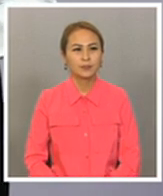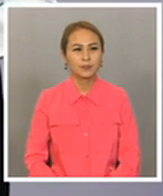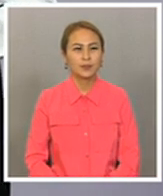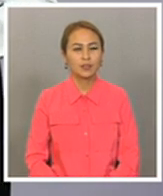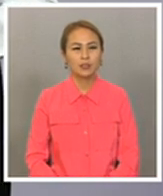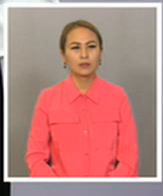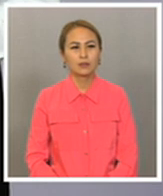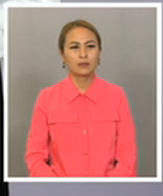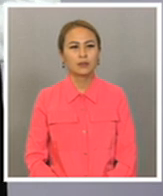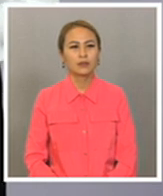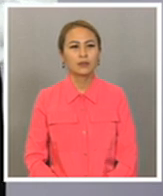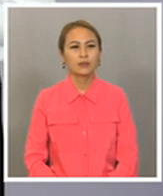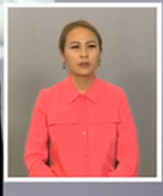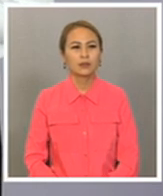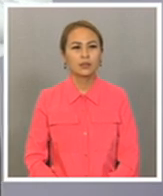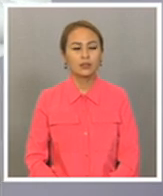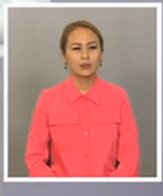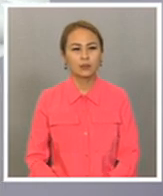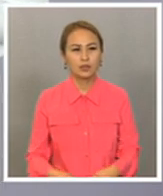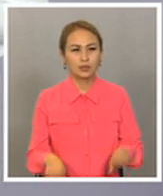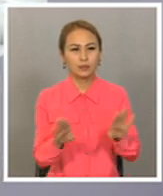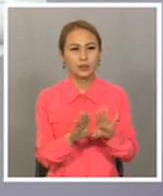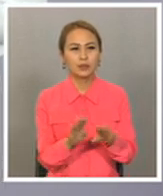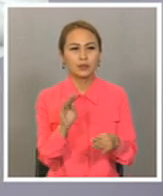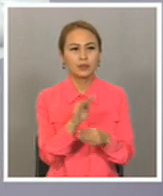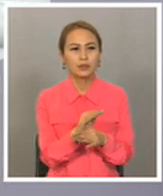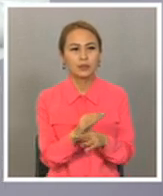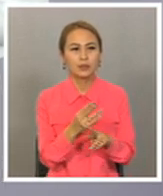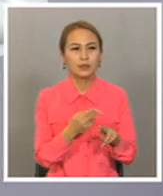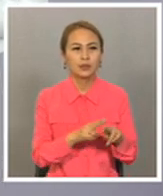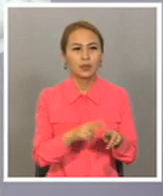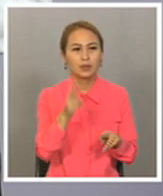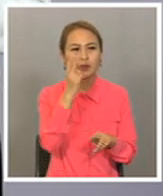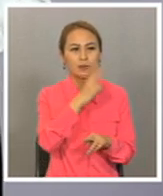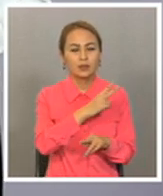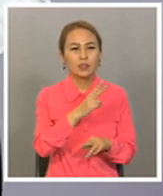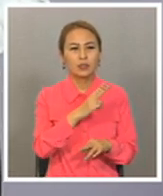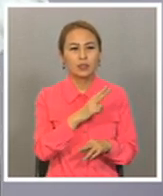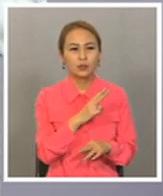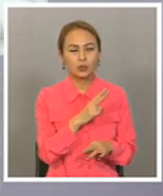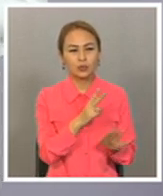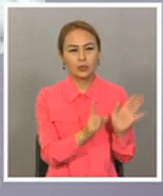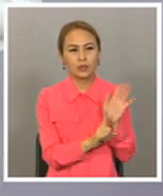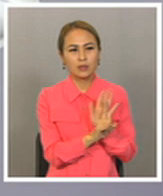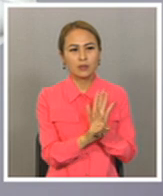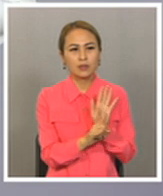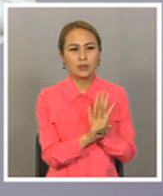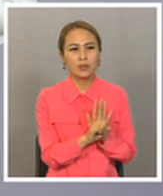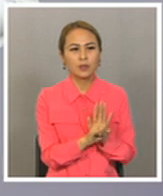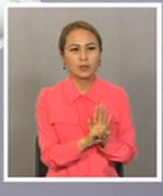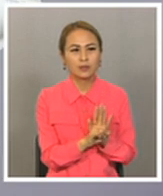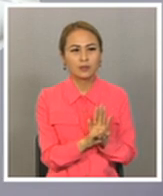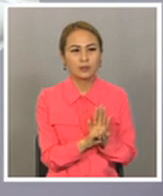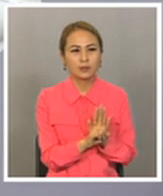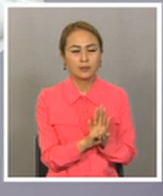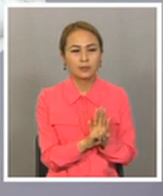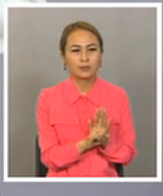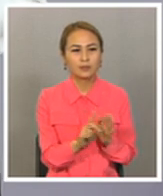көріп отырғандай, бұл өлеңде мынау, мұнда есімдіктері кездескен. Бұл